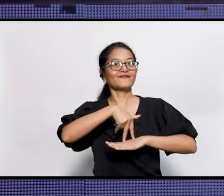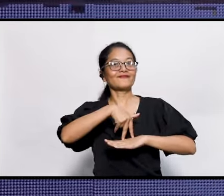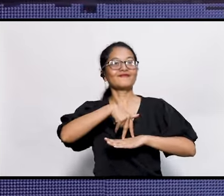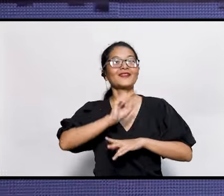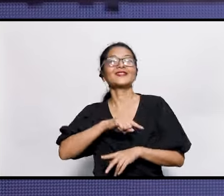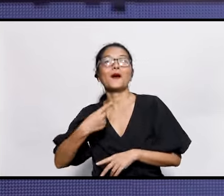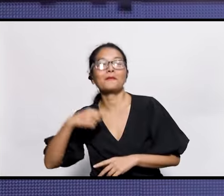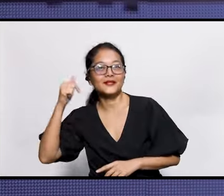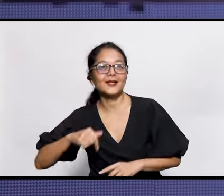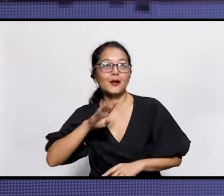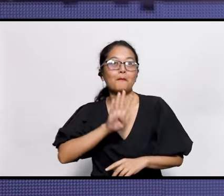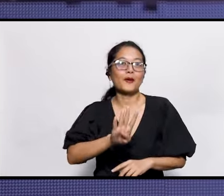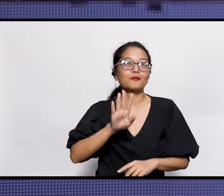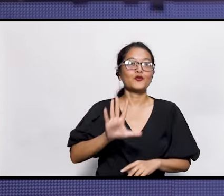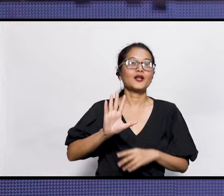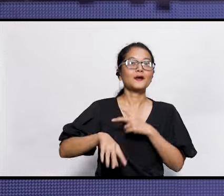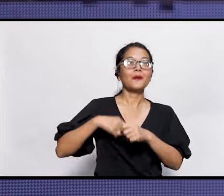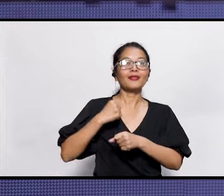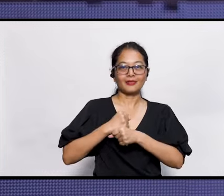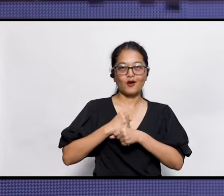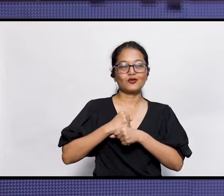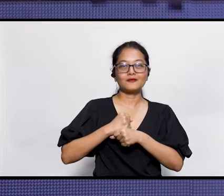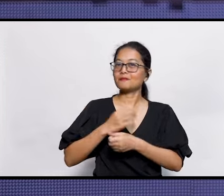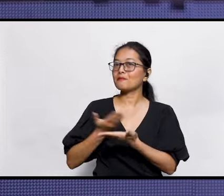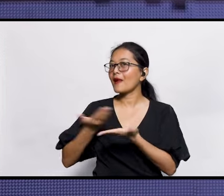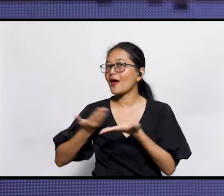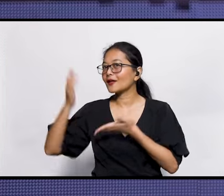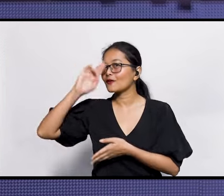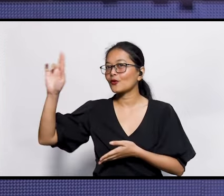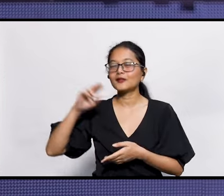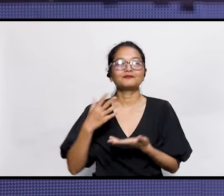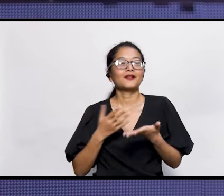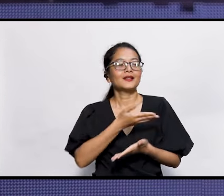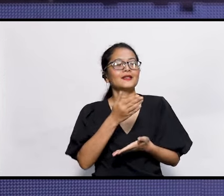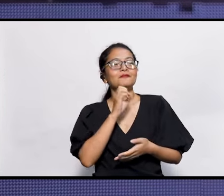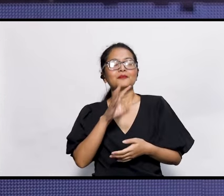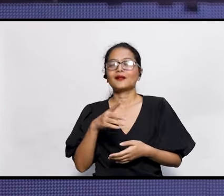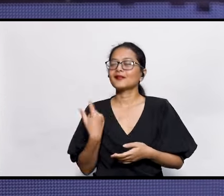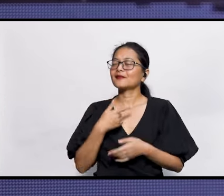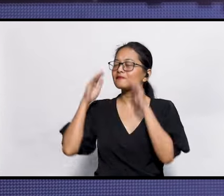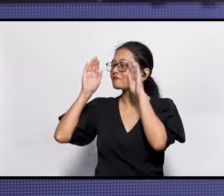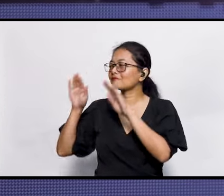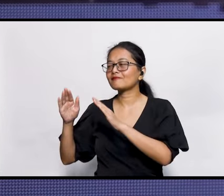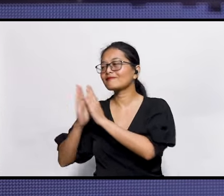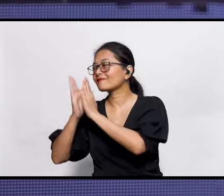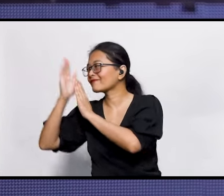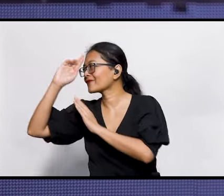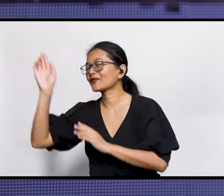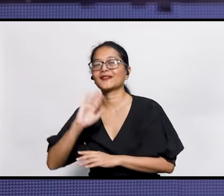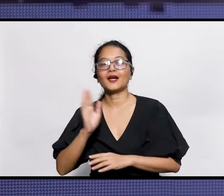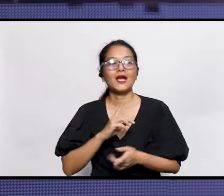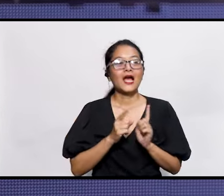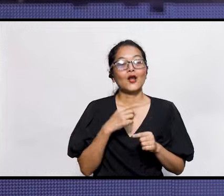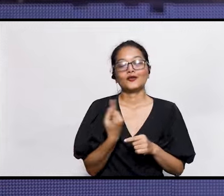melayani Tuhan saya tahu No don't ever say that i cannot praise him jadi kalau kita memuji Tuhan gak peduli sebelah kita